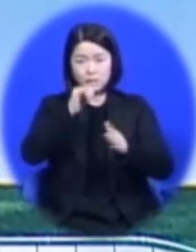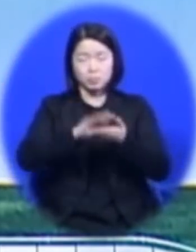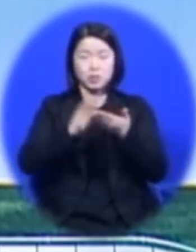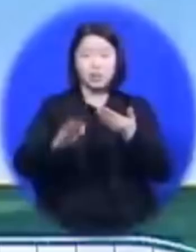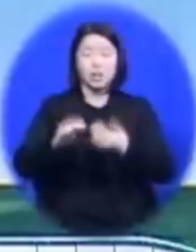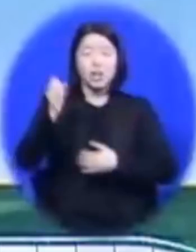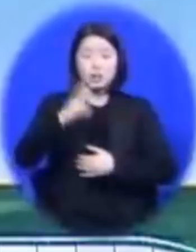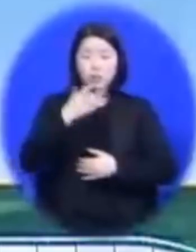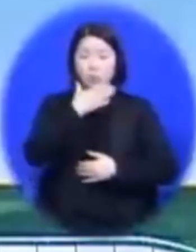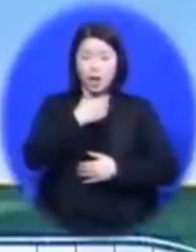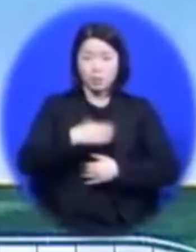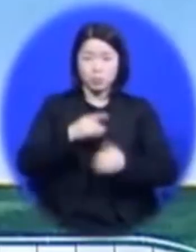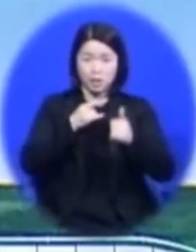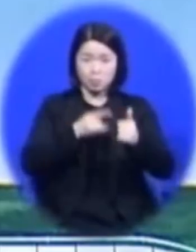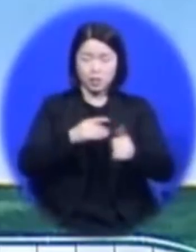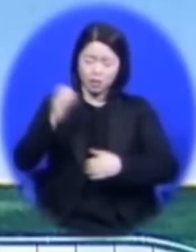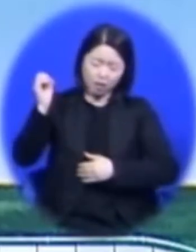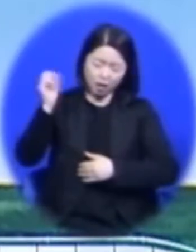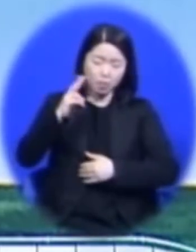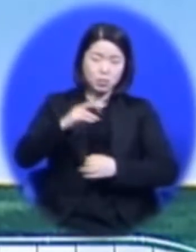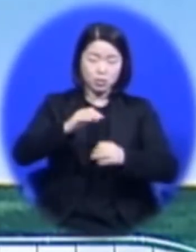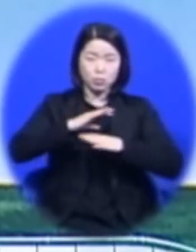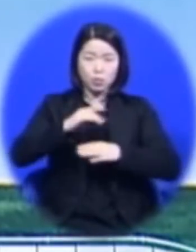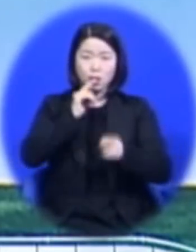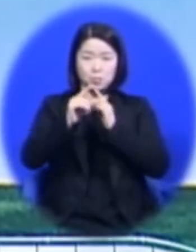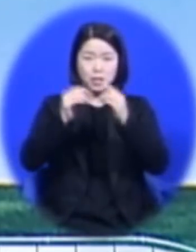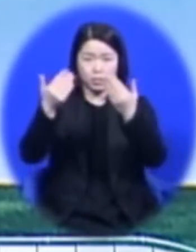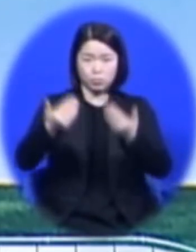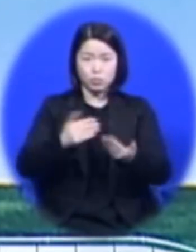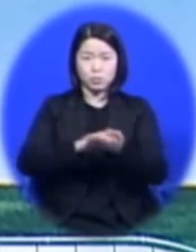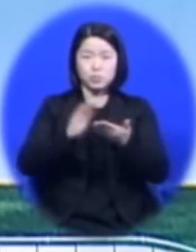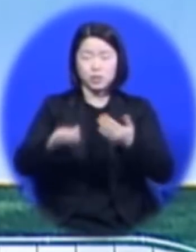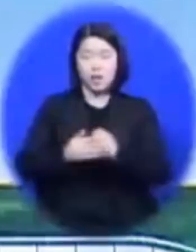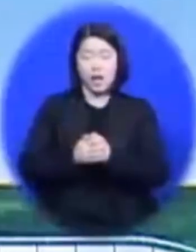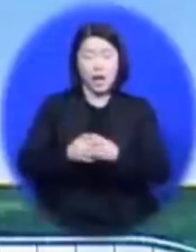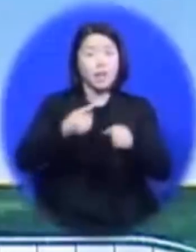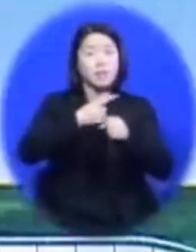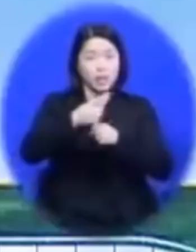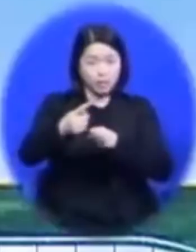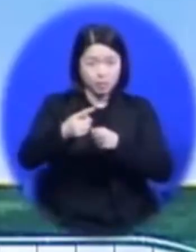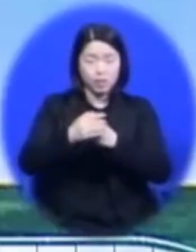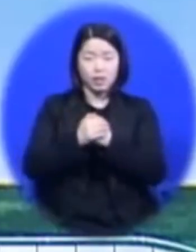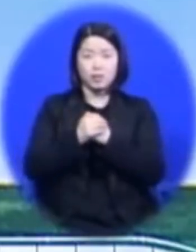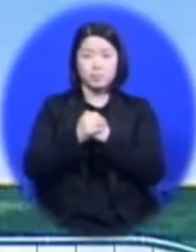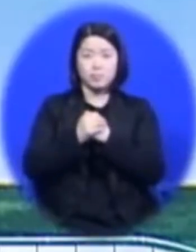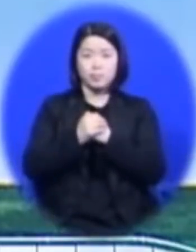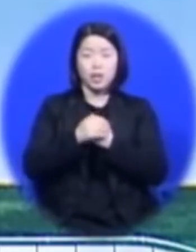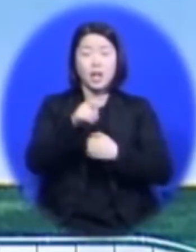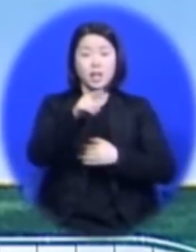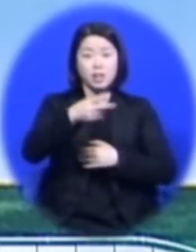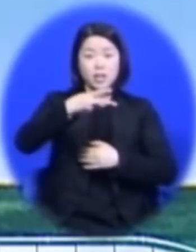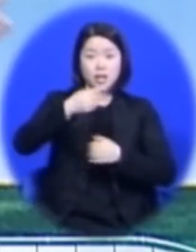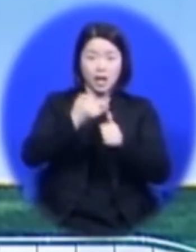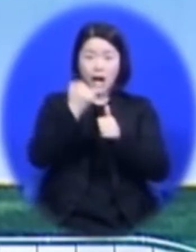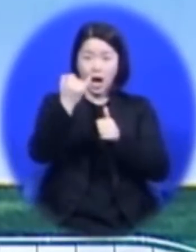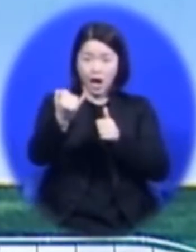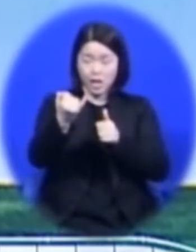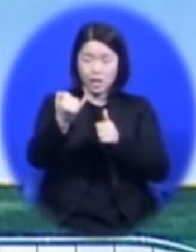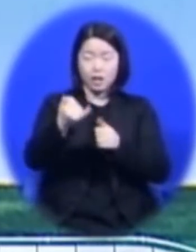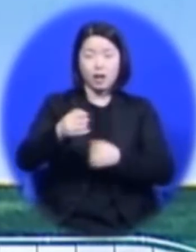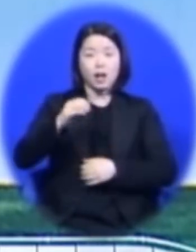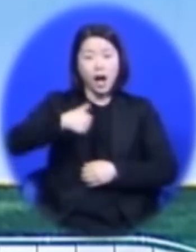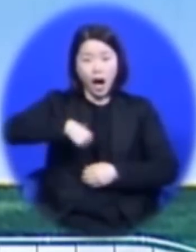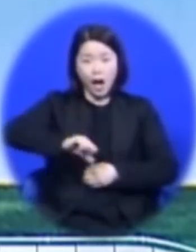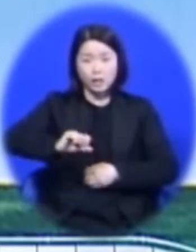그리고는 아브라함에게 깜짝 놀랄 말씀을 하셨어요 내년에 왜 살아 에게서 아들을 낳을